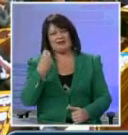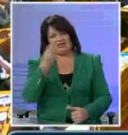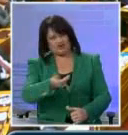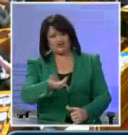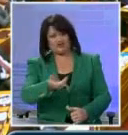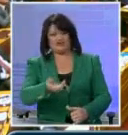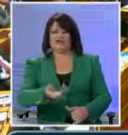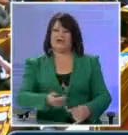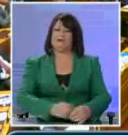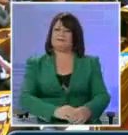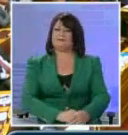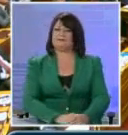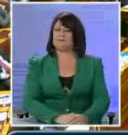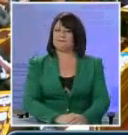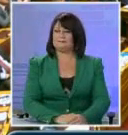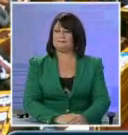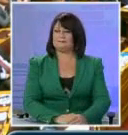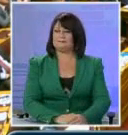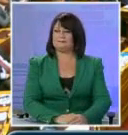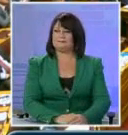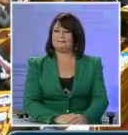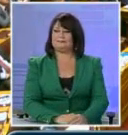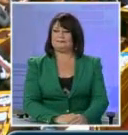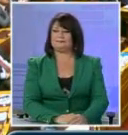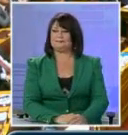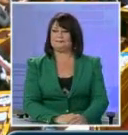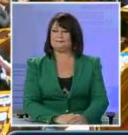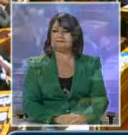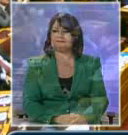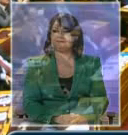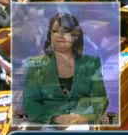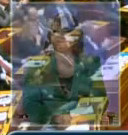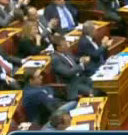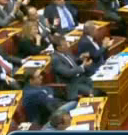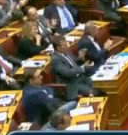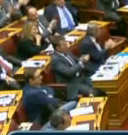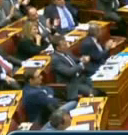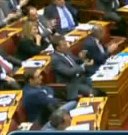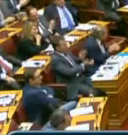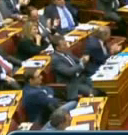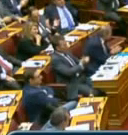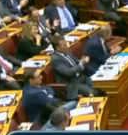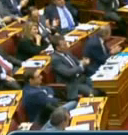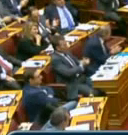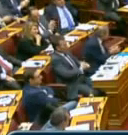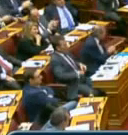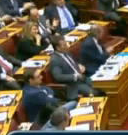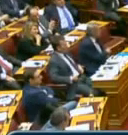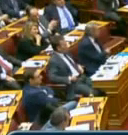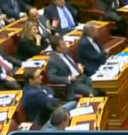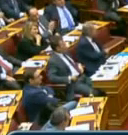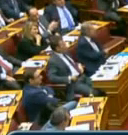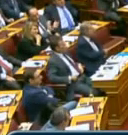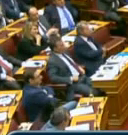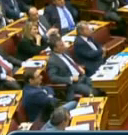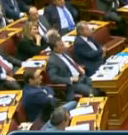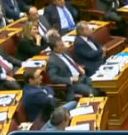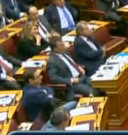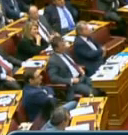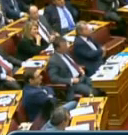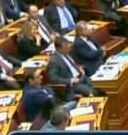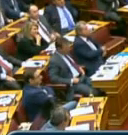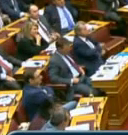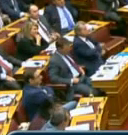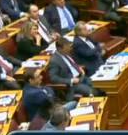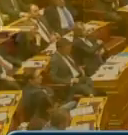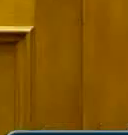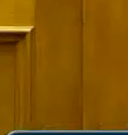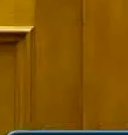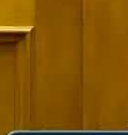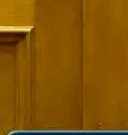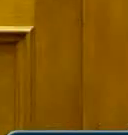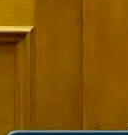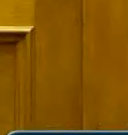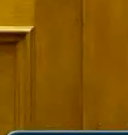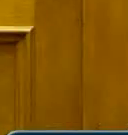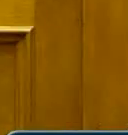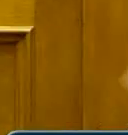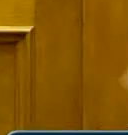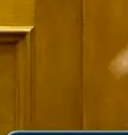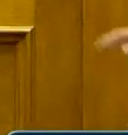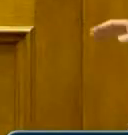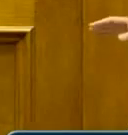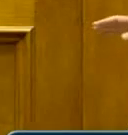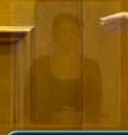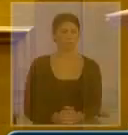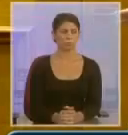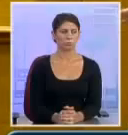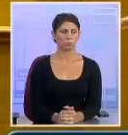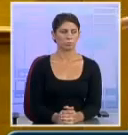Επειδή πράγματι σας βλέπω και γελάτε, θέλω να σας πω ότι τα κράτη-μέλη της Ευρωζώνης αυτά τα θέματα δεν θέλουν να τα συζητούν στον ΟΗΕ.